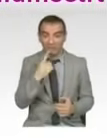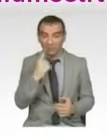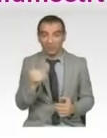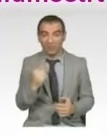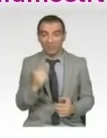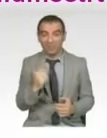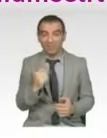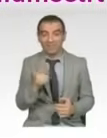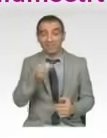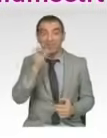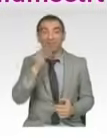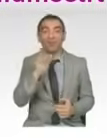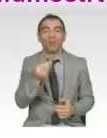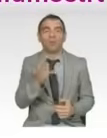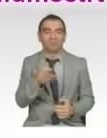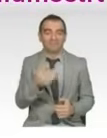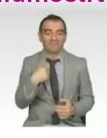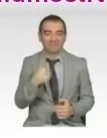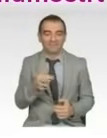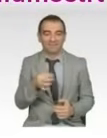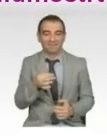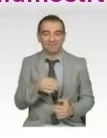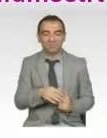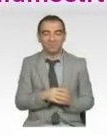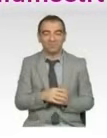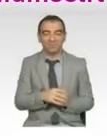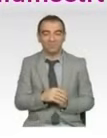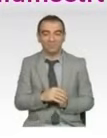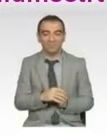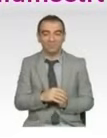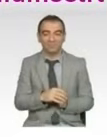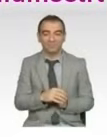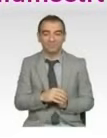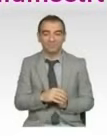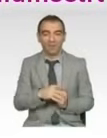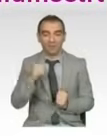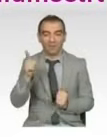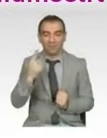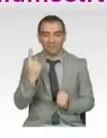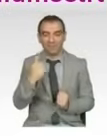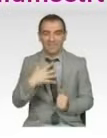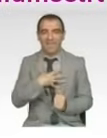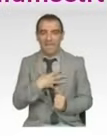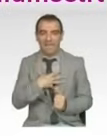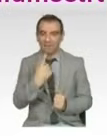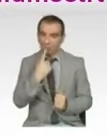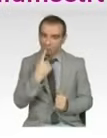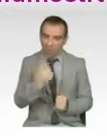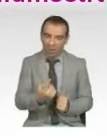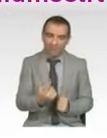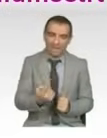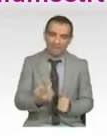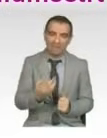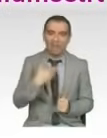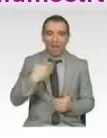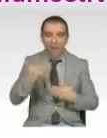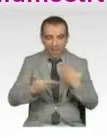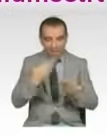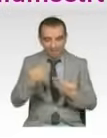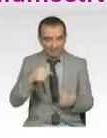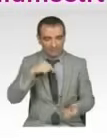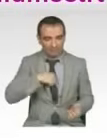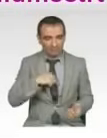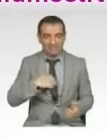söylemişti ama içemedim çayı. Bayağı. Orada bir kendimi tanıttım. Ondan sonra anlattım, niyetimi